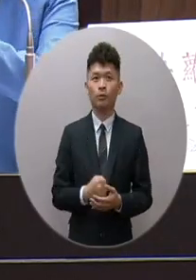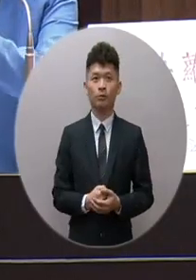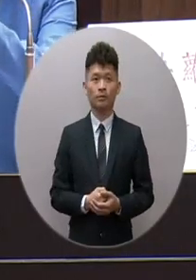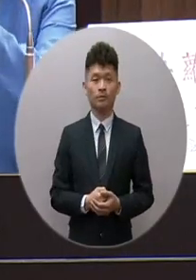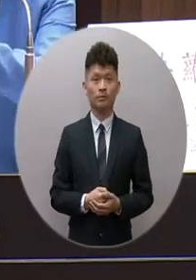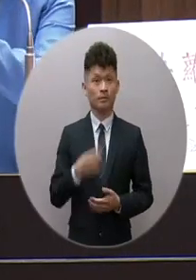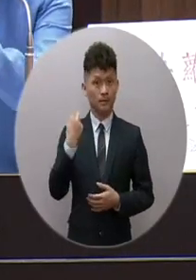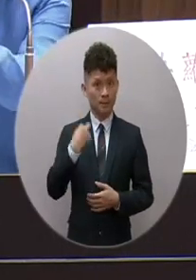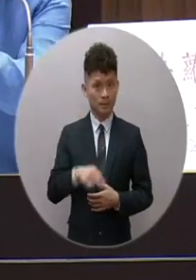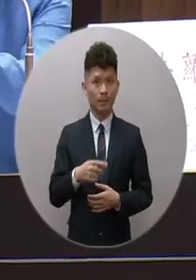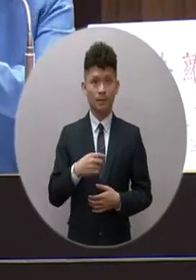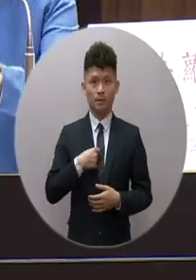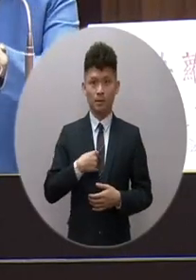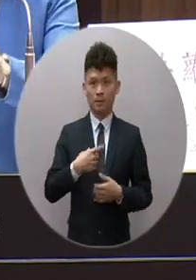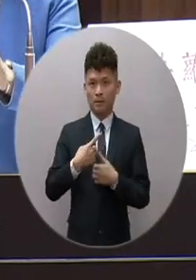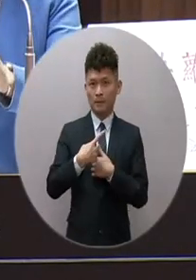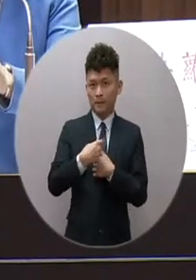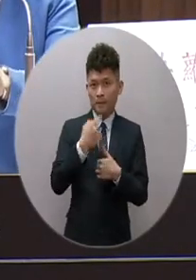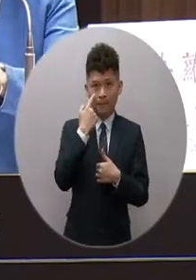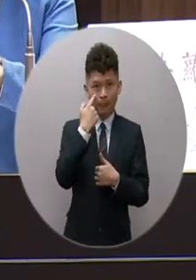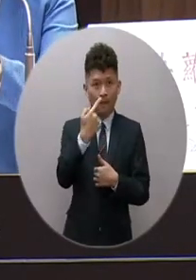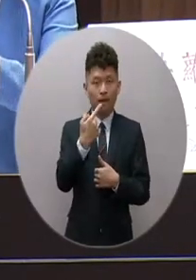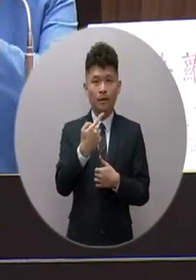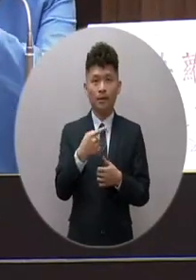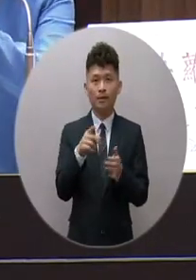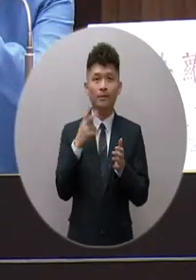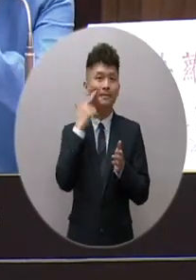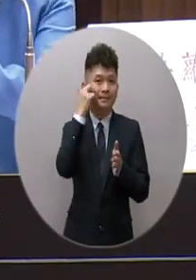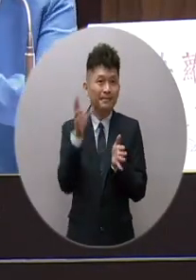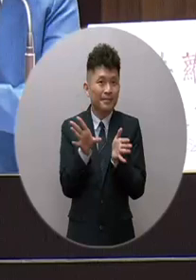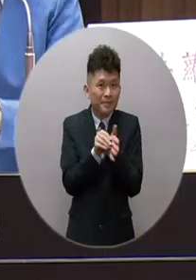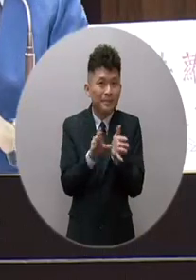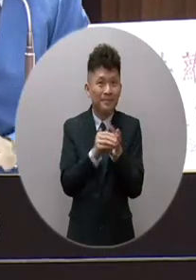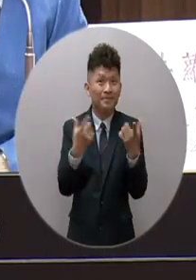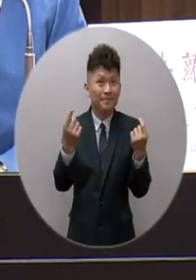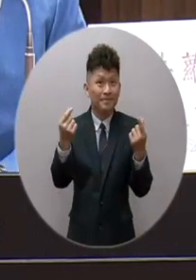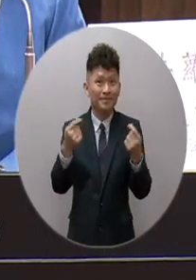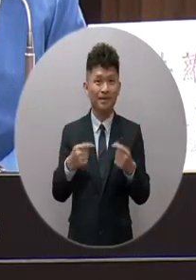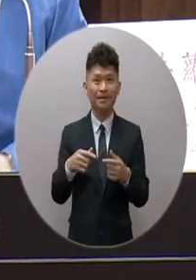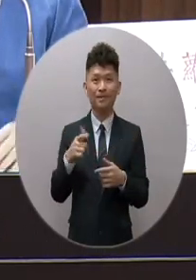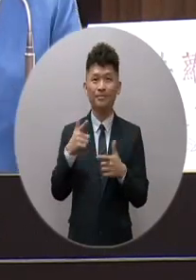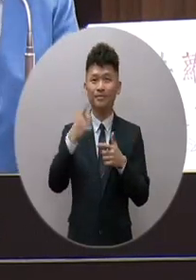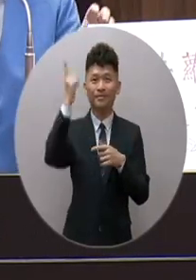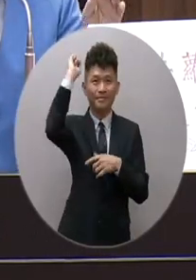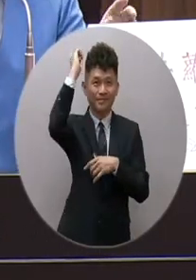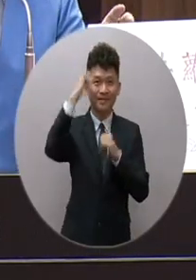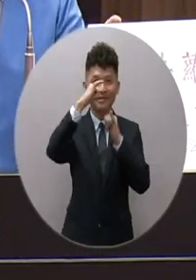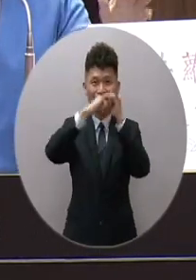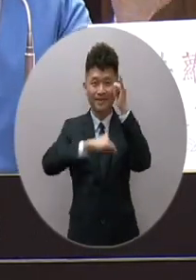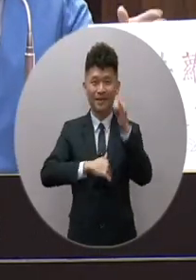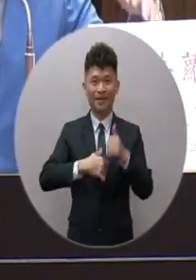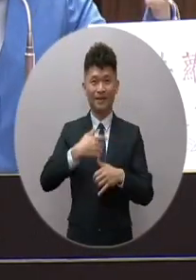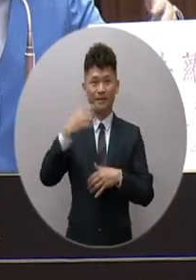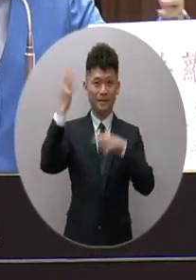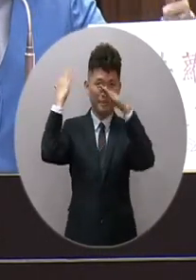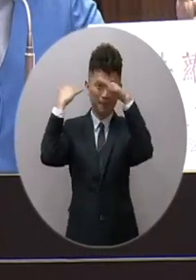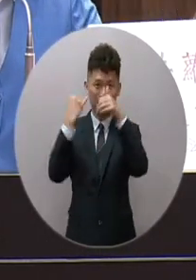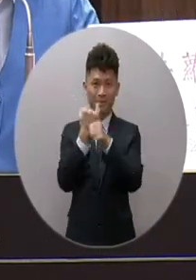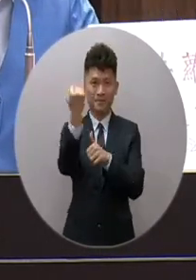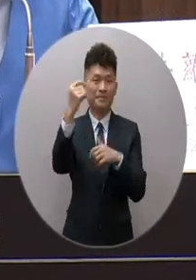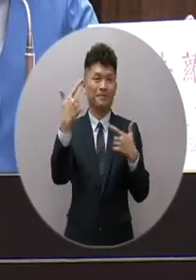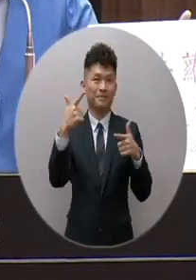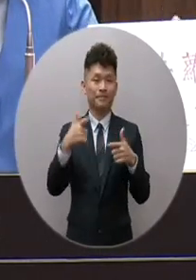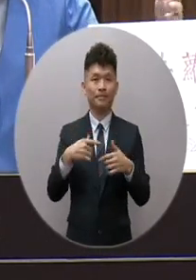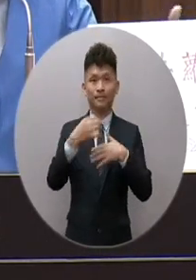常凌厉，而且是磁吸啊，磁铁的磁，磁吸不是清朝那个磁吸。那么，但是呢，你们这个解决